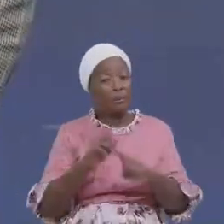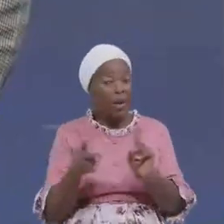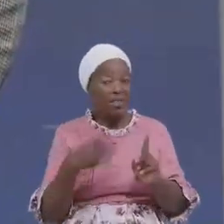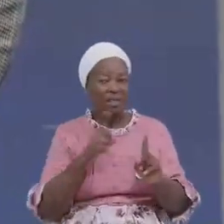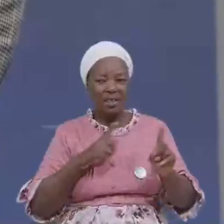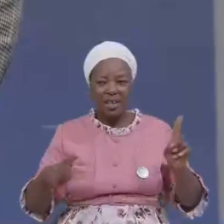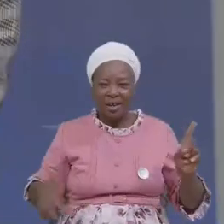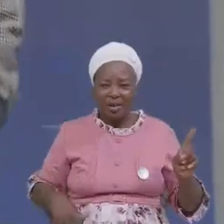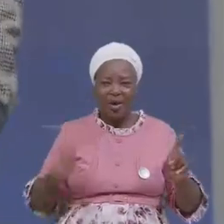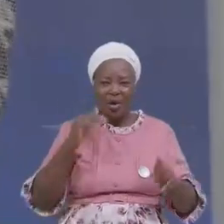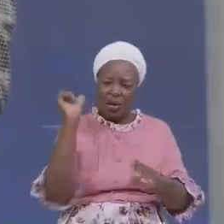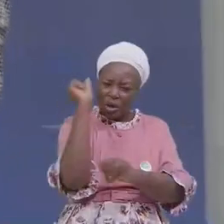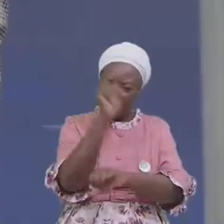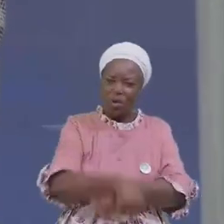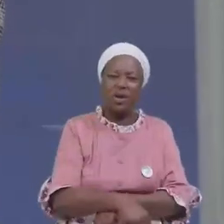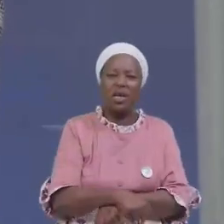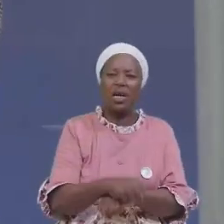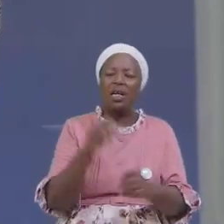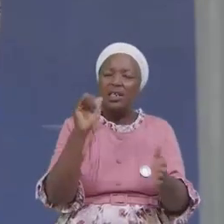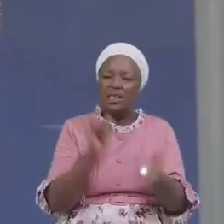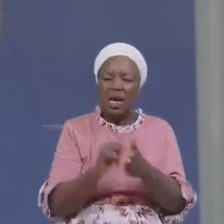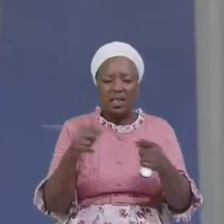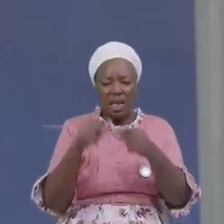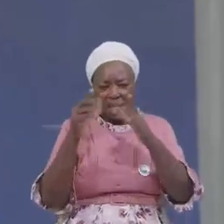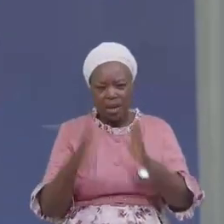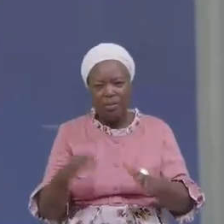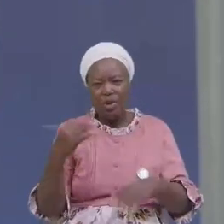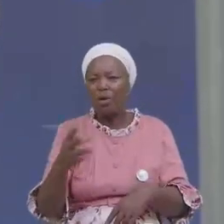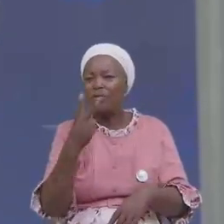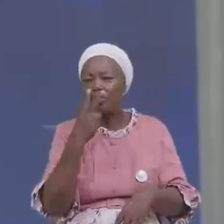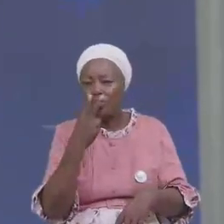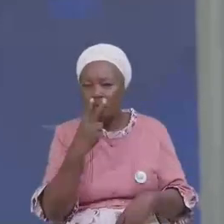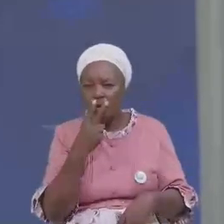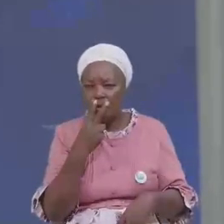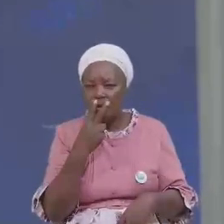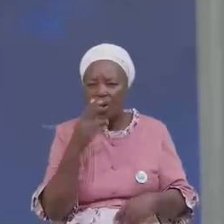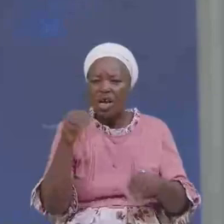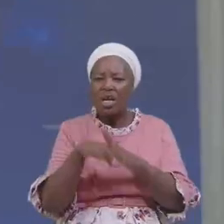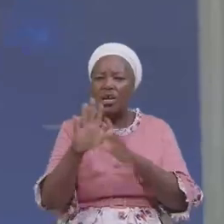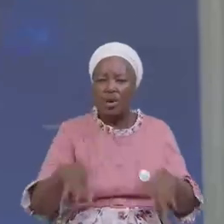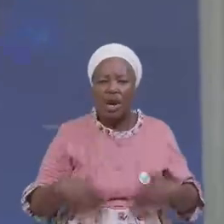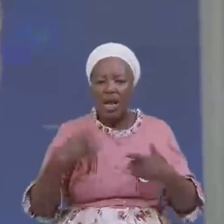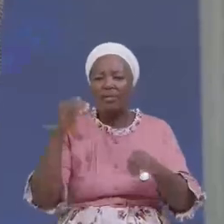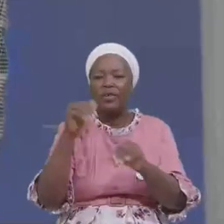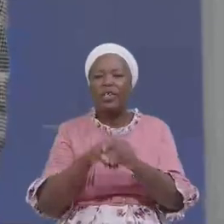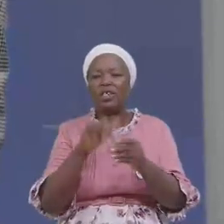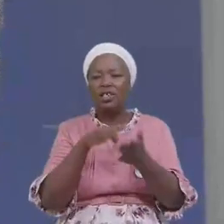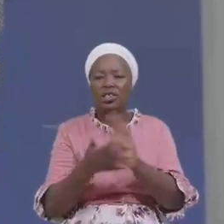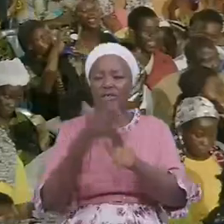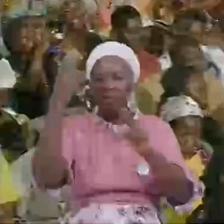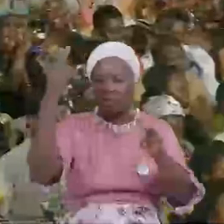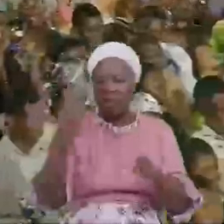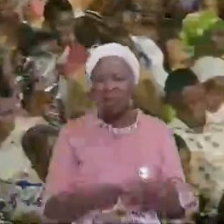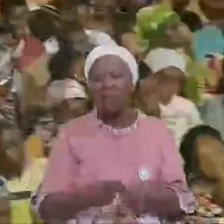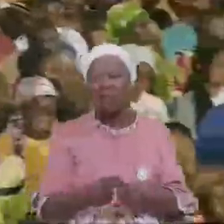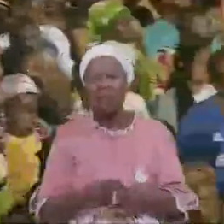Mais le Seigneur va subjuguer cet ennemi de la fumée de ta vie ce soir au nom de